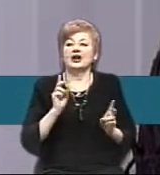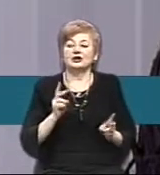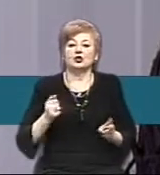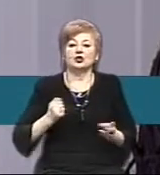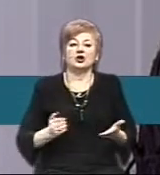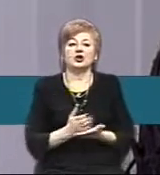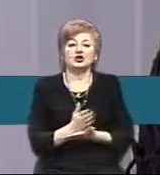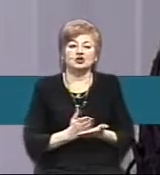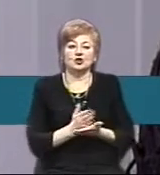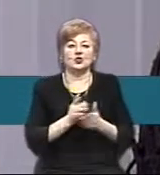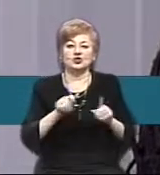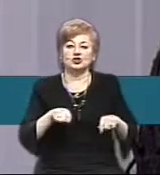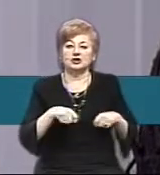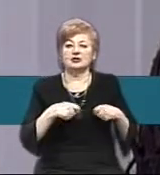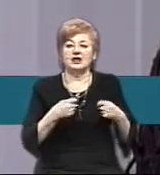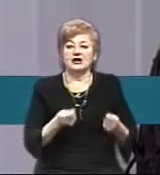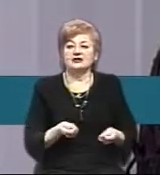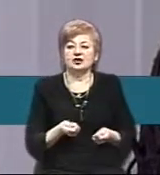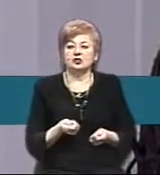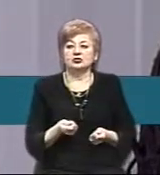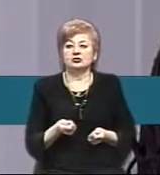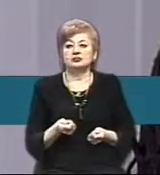і віддають